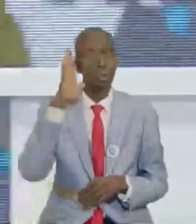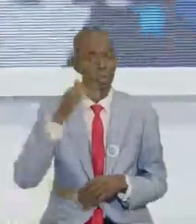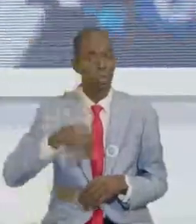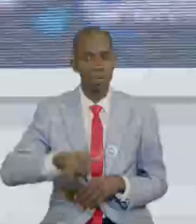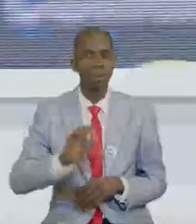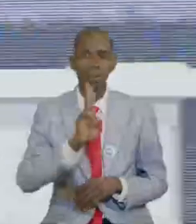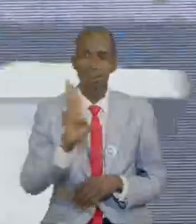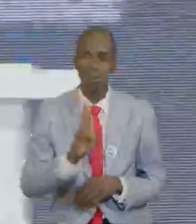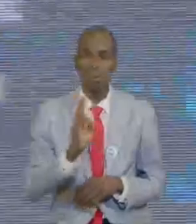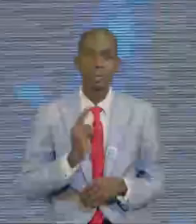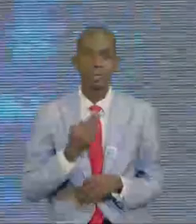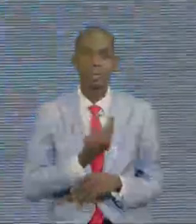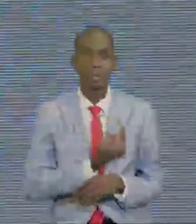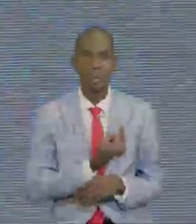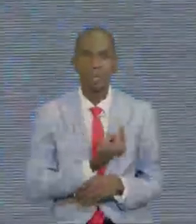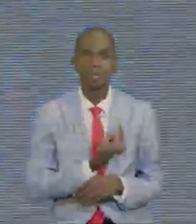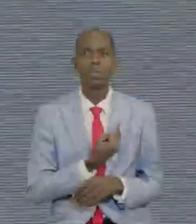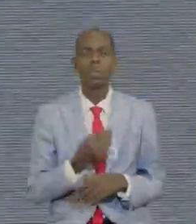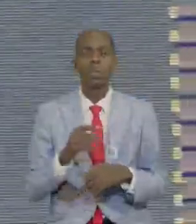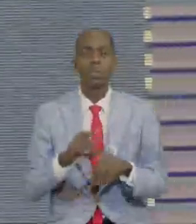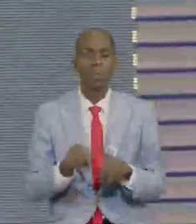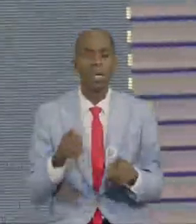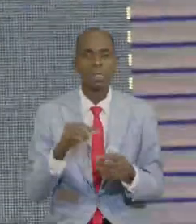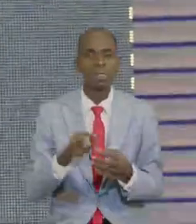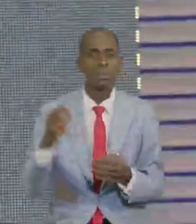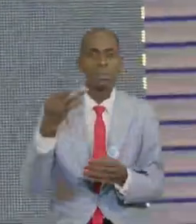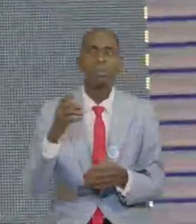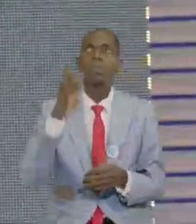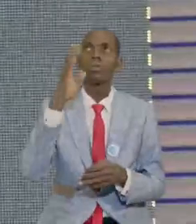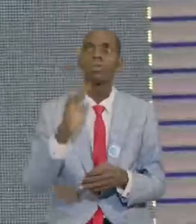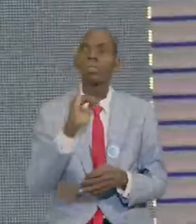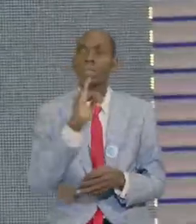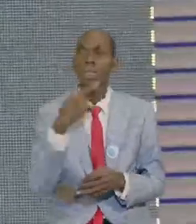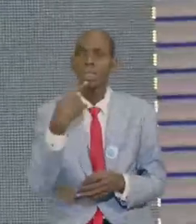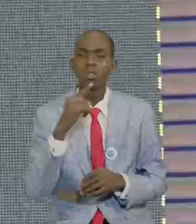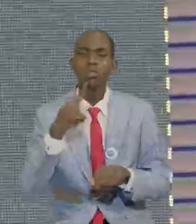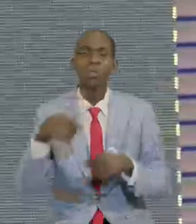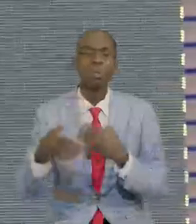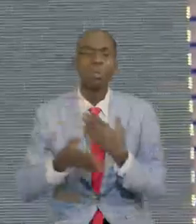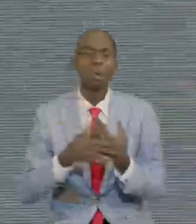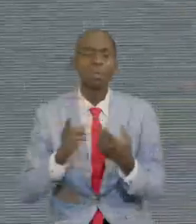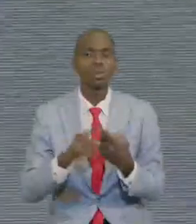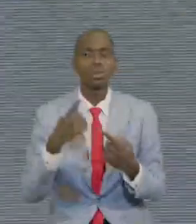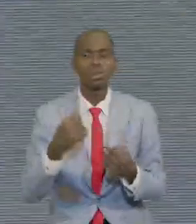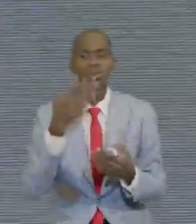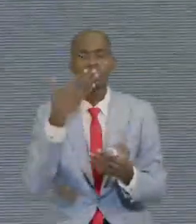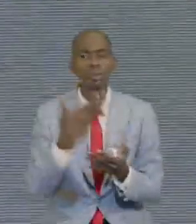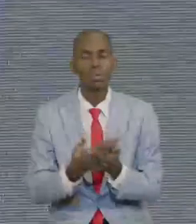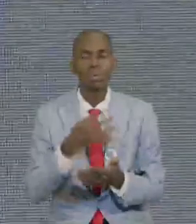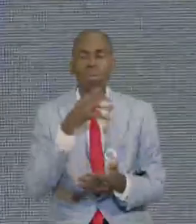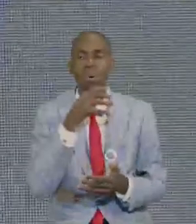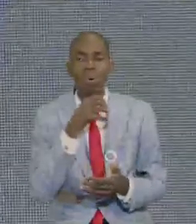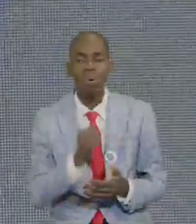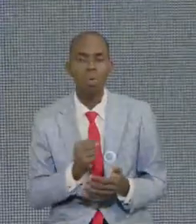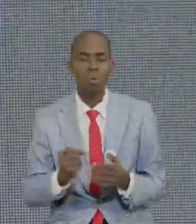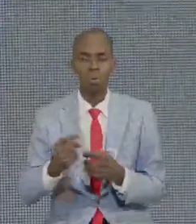nous utiliser. But the Spirit of God is saying, return to the good old days. Et mais l'Esprit de Dieu dit, retourne au